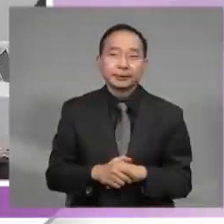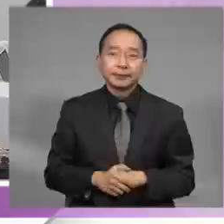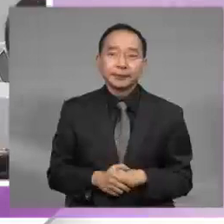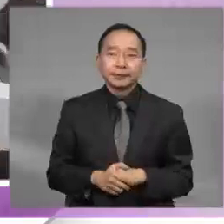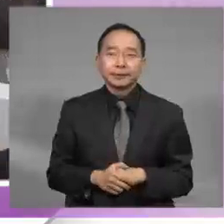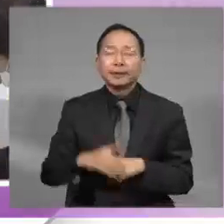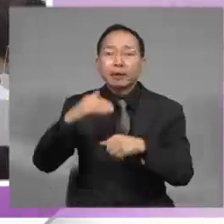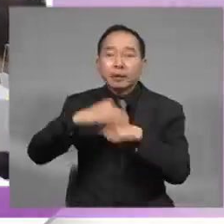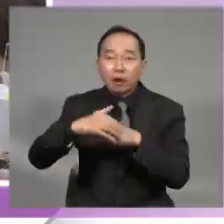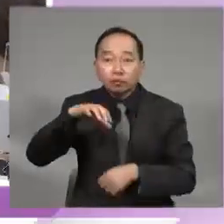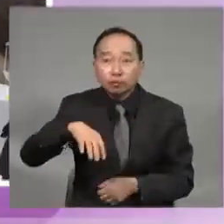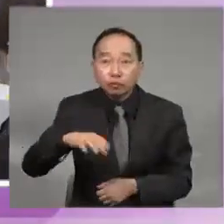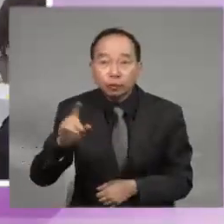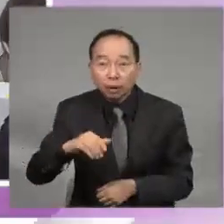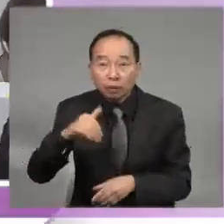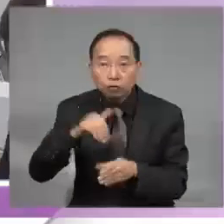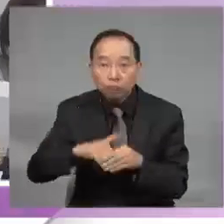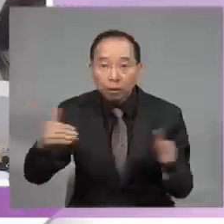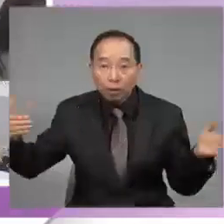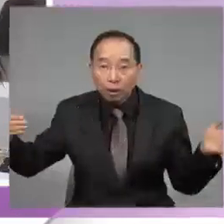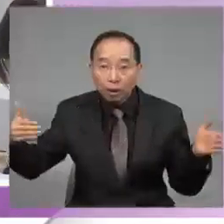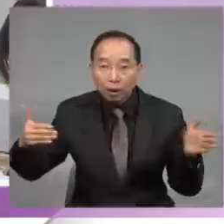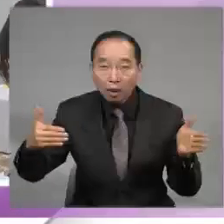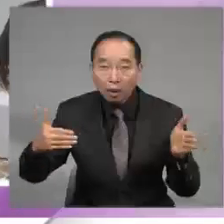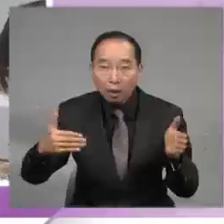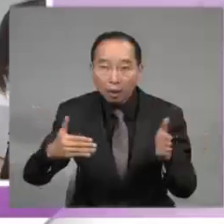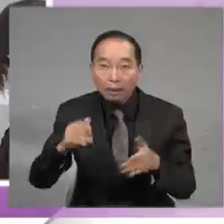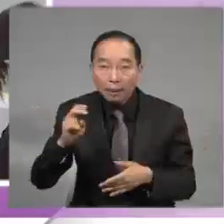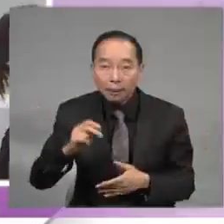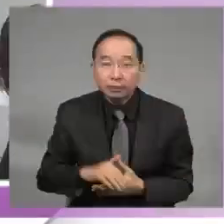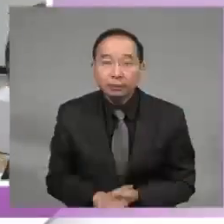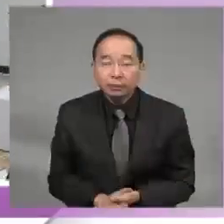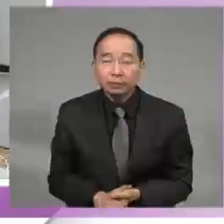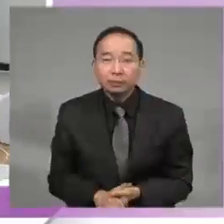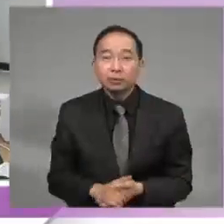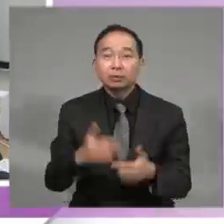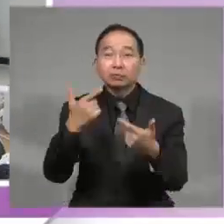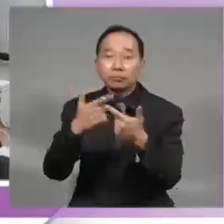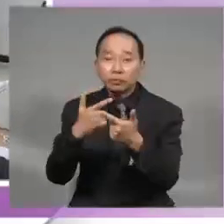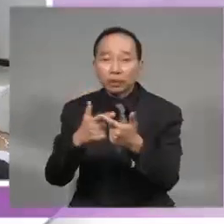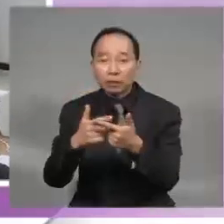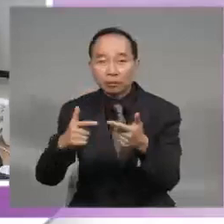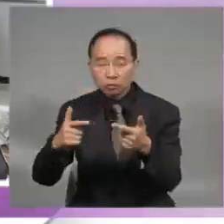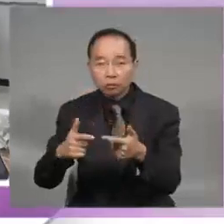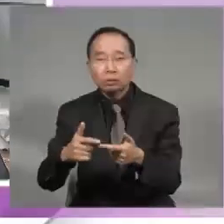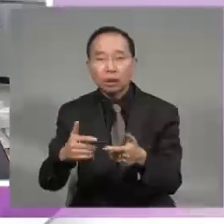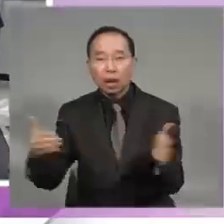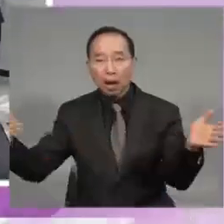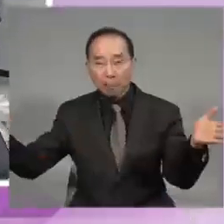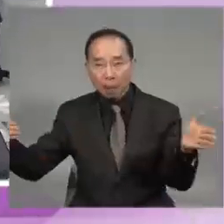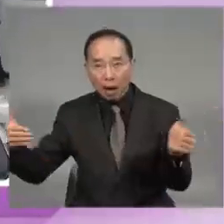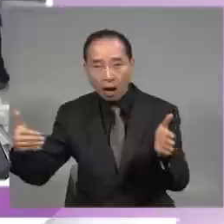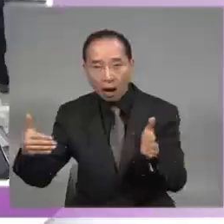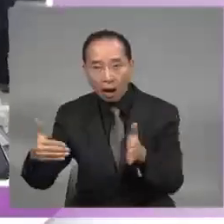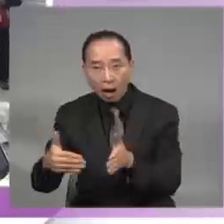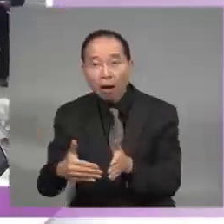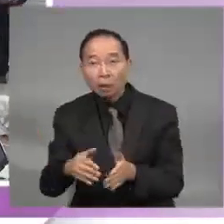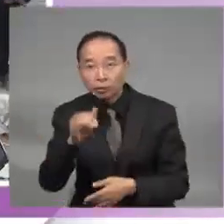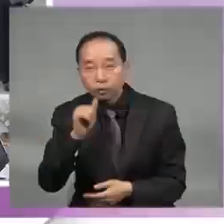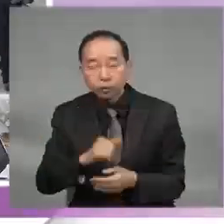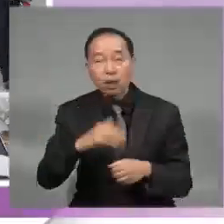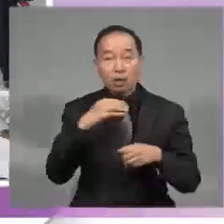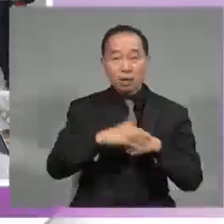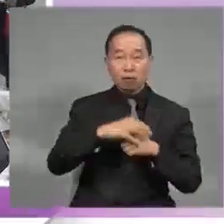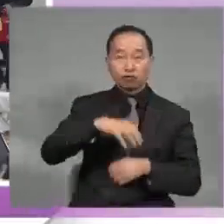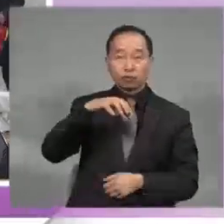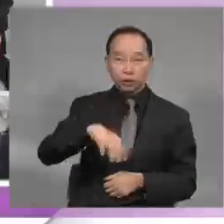대구 지역도 이제 슬슬 마무리를 하시는 것 같고요. 예, 네. 부산도 그렇고요. 네, 예. 대구 지역 같은